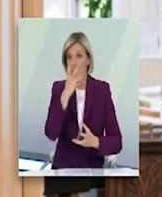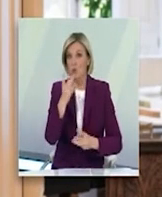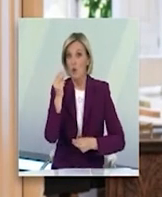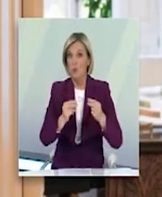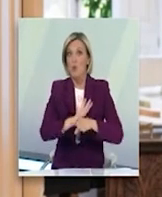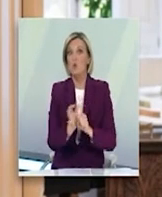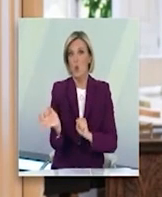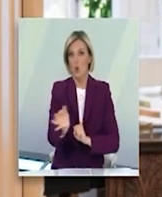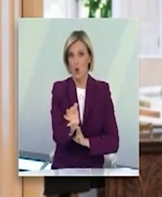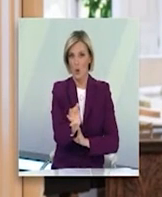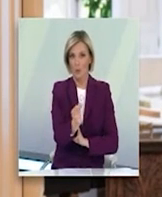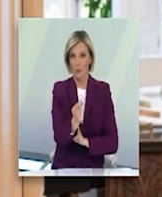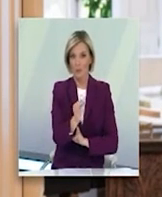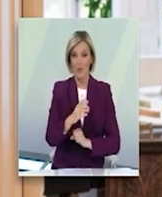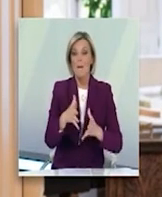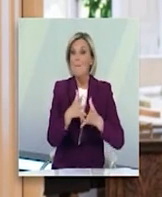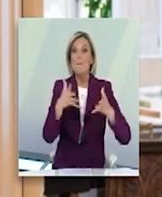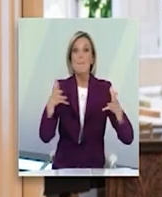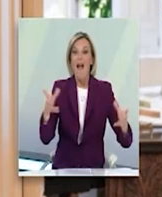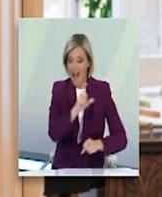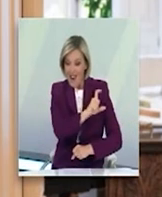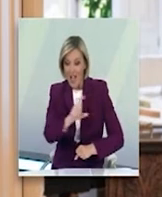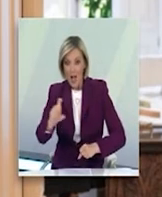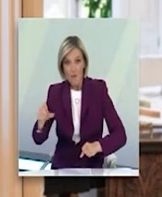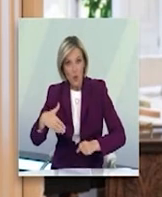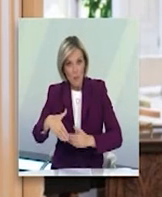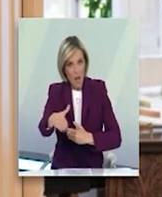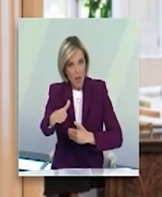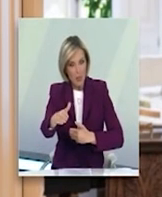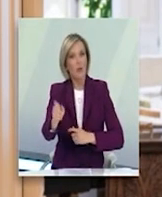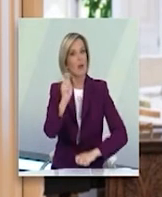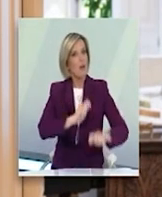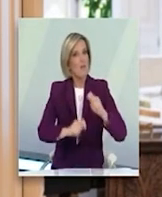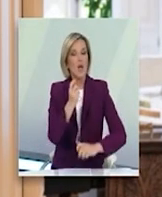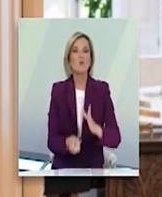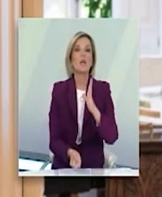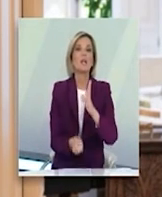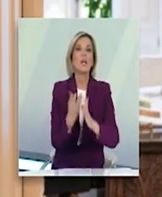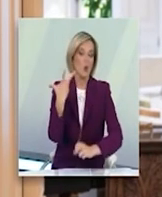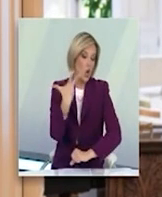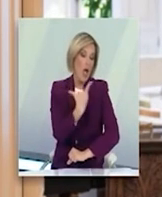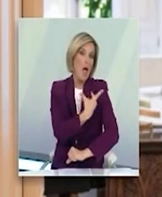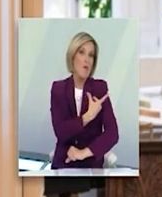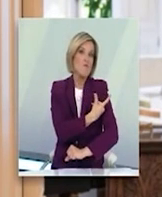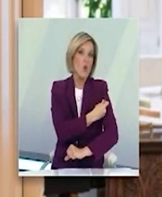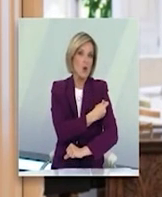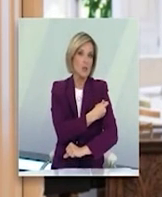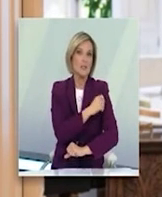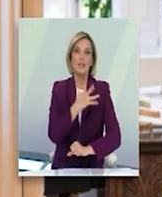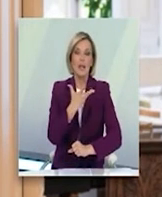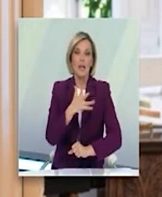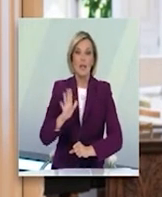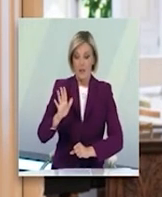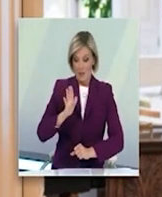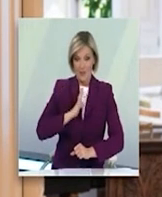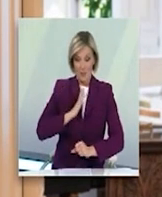Από τη Μεγάλη Εβδομάδα, μάλιστα, ξεκινά και μια νέα γραμμή εμβολιασμού για συμπολίτες μας άνω των 30 ετών,